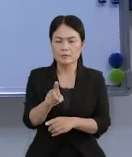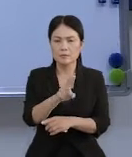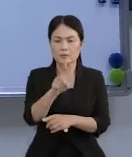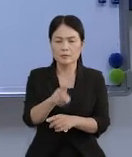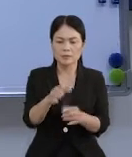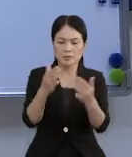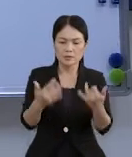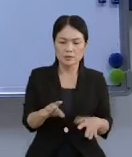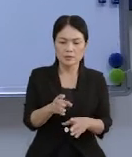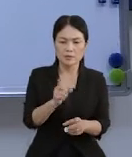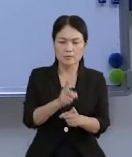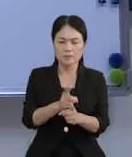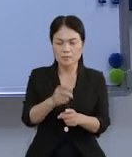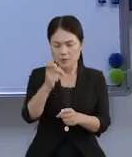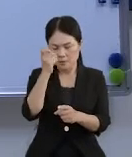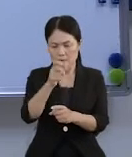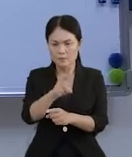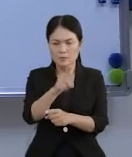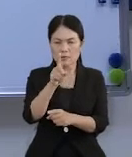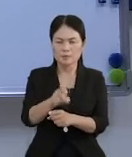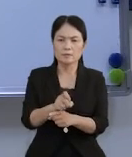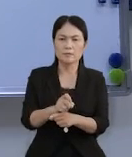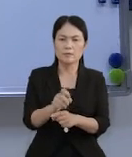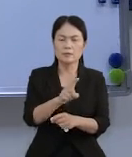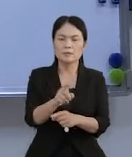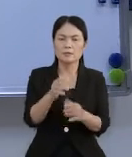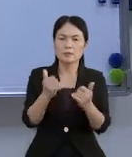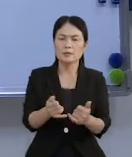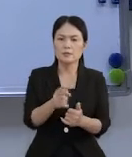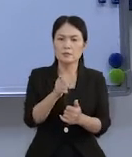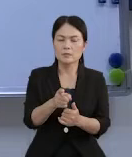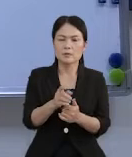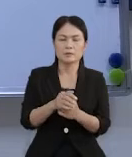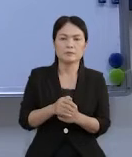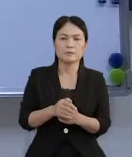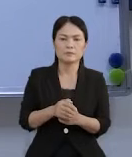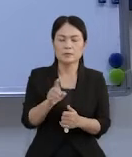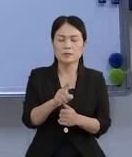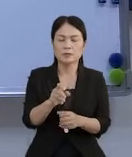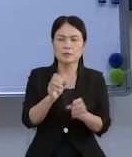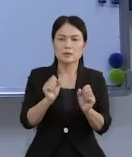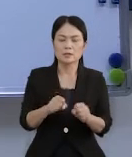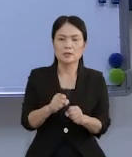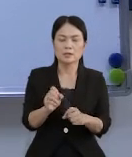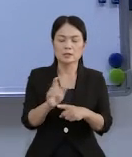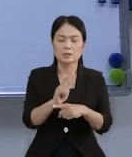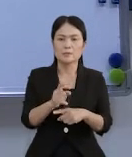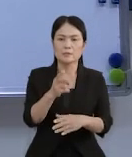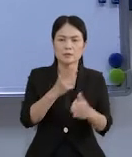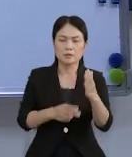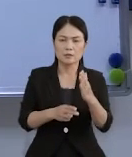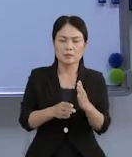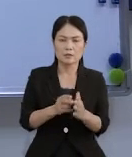nụ hỏi, dương thử kích tha, ta ca su bạp nâng, ta dương trâu vô bổng màn vị thi với dược mốc kẻ rỉ